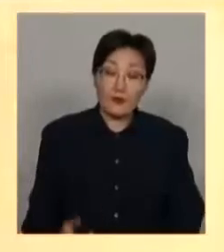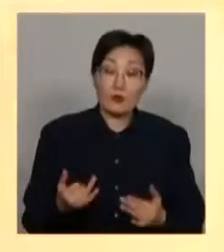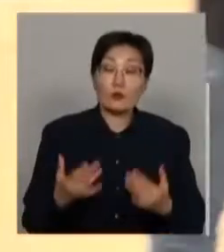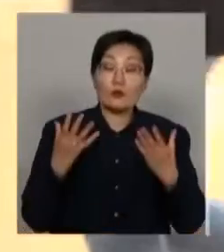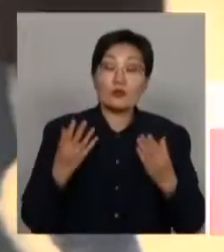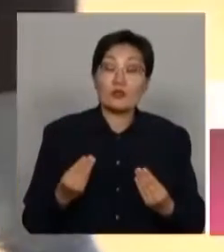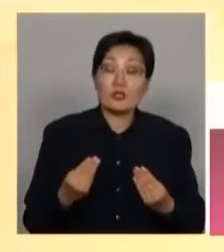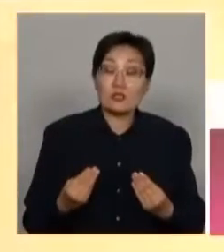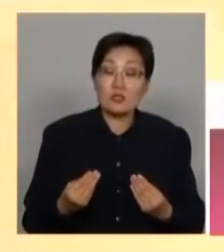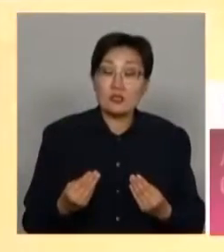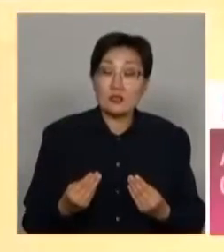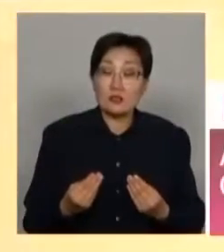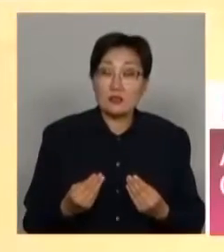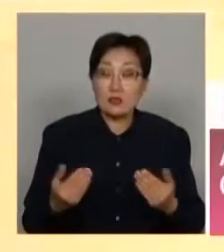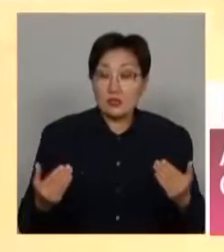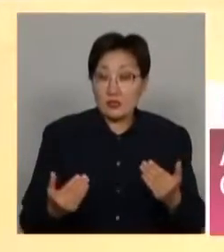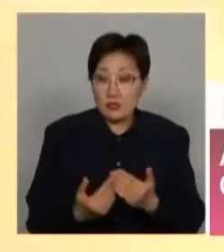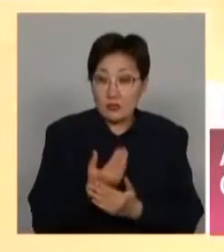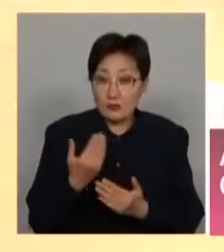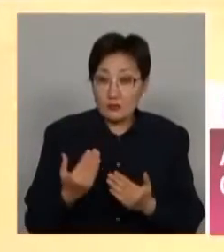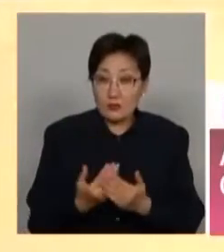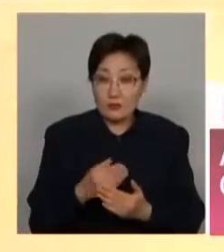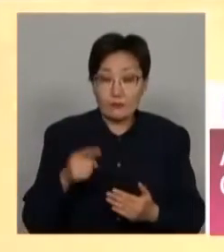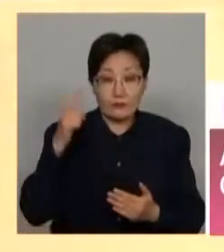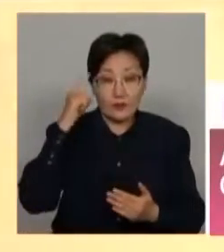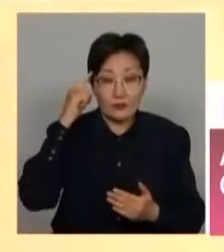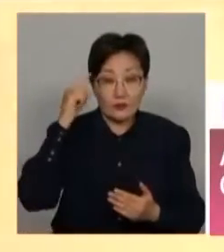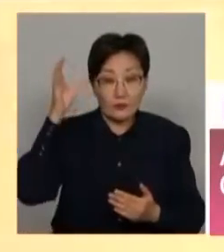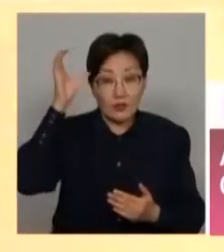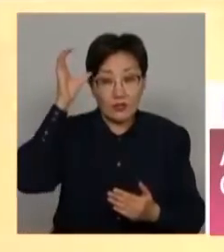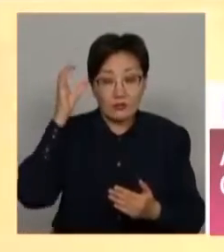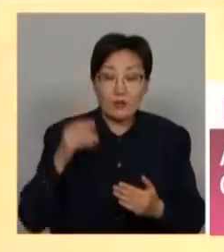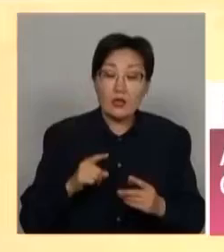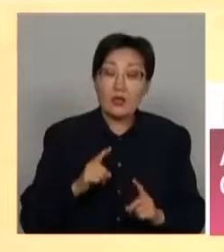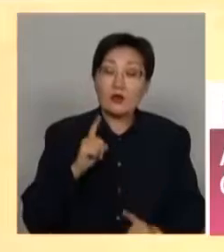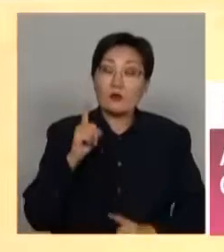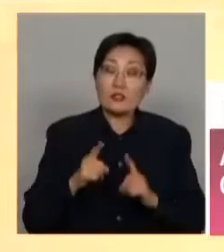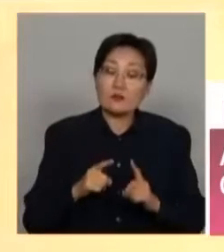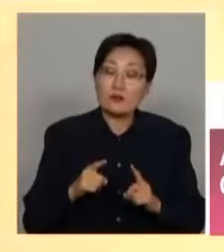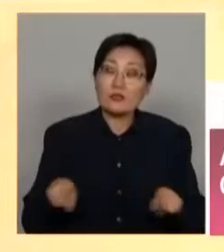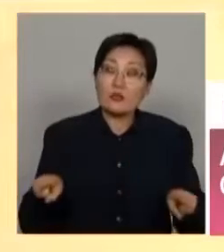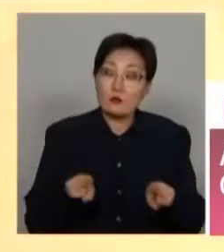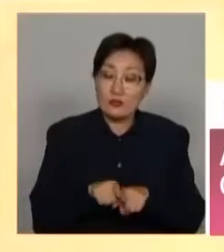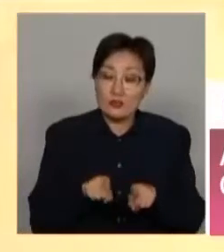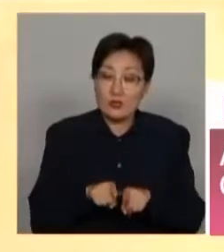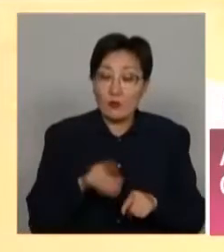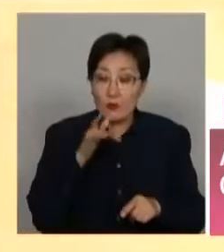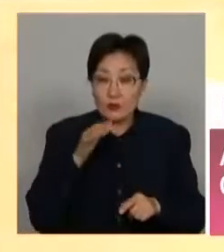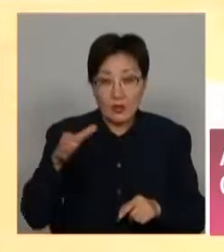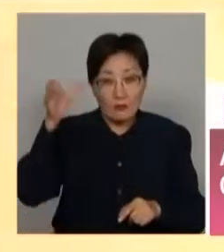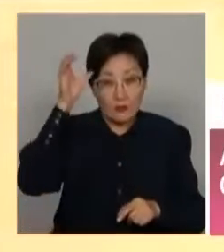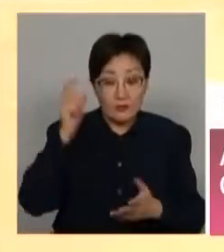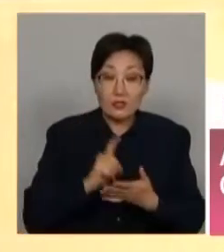Бүгінгідей жаңалығы желмен жарасқан, ой орысы ғарышпен таласқан уақытта білімді болу өмір